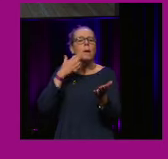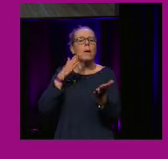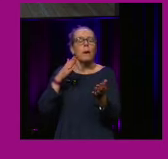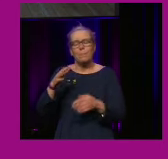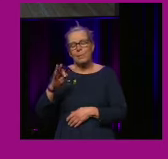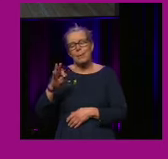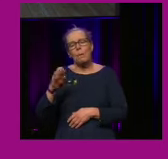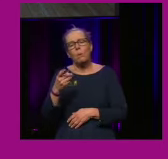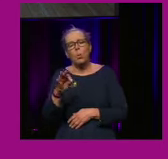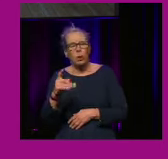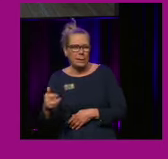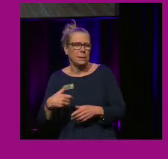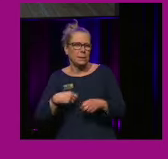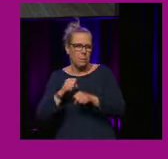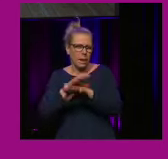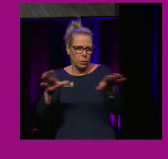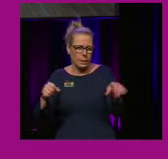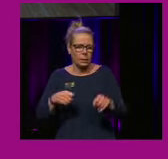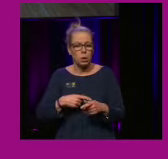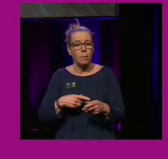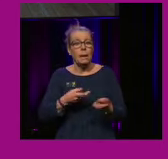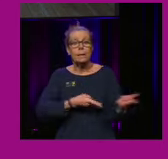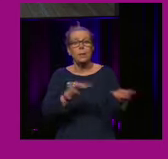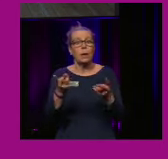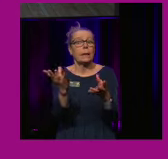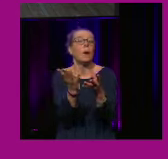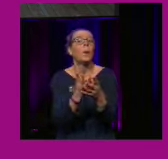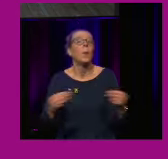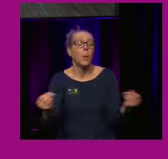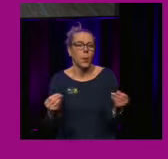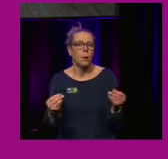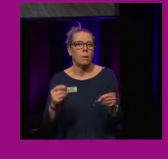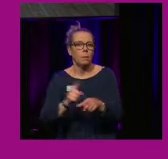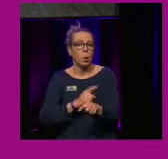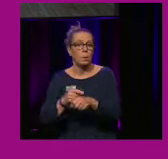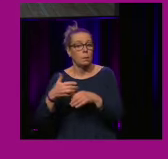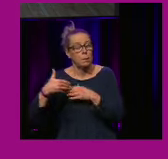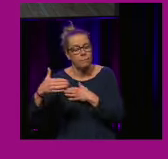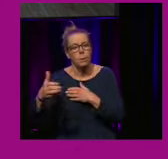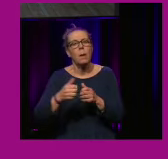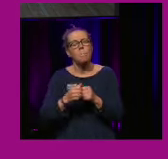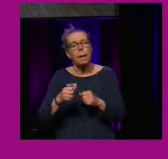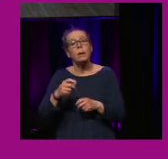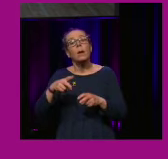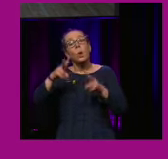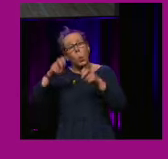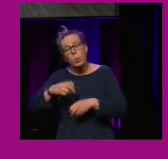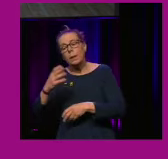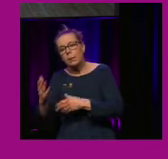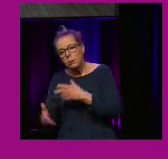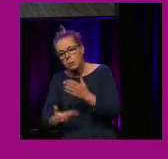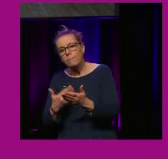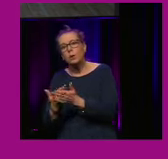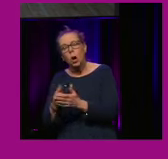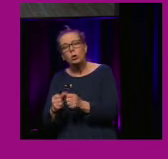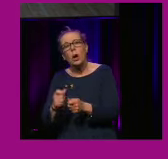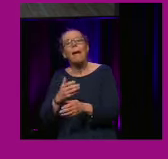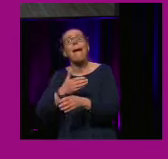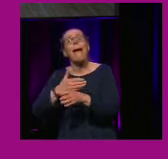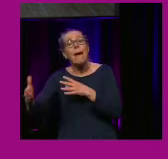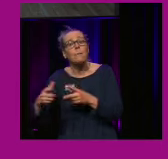demokratin för lång tid framåt. Men nu är det så här att när utredningen kommer att lägga sitt förslag först efter valet